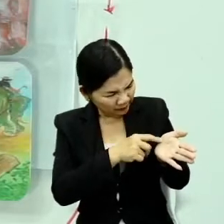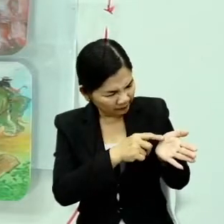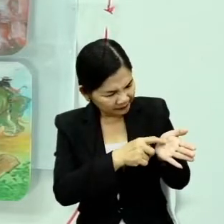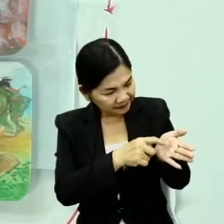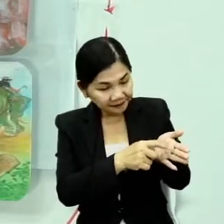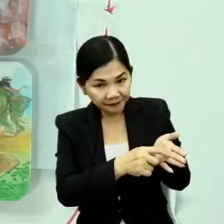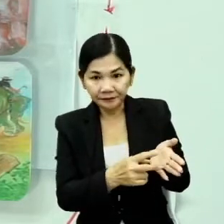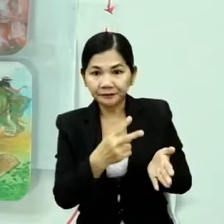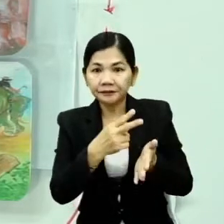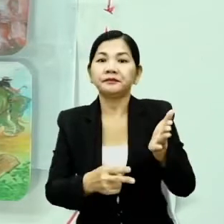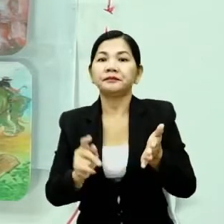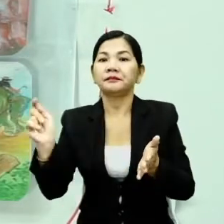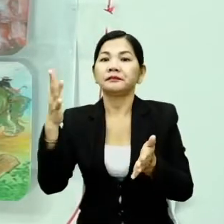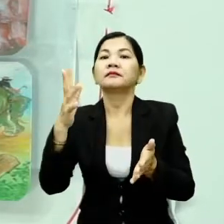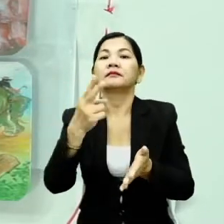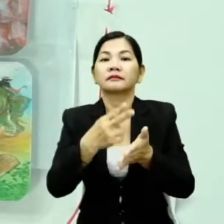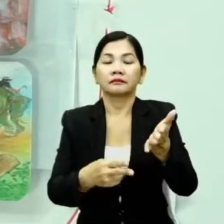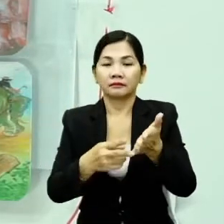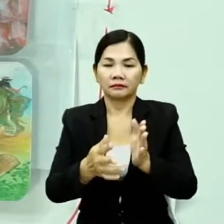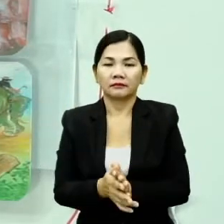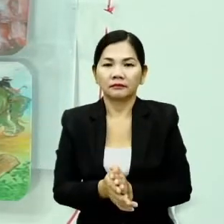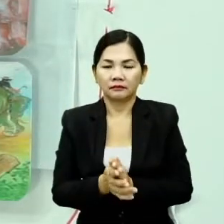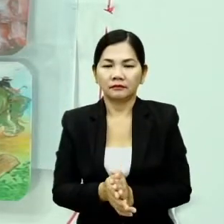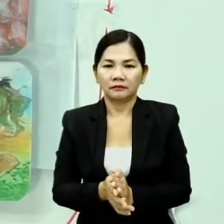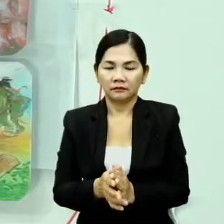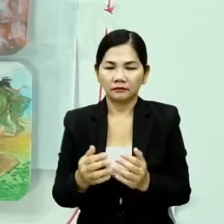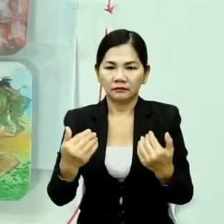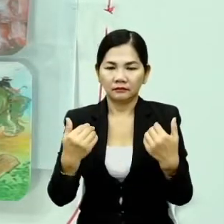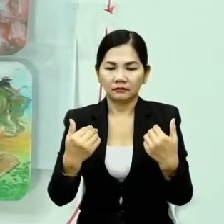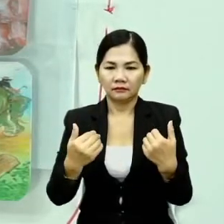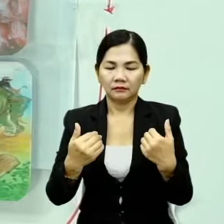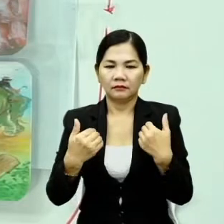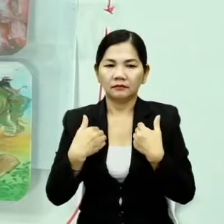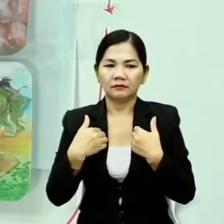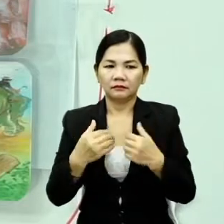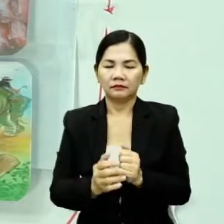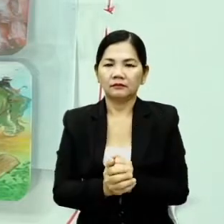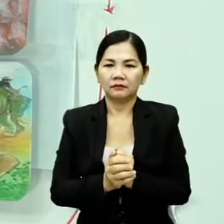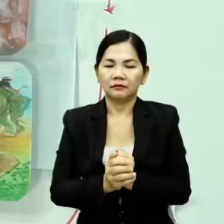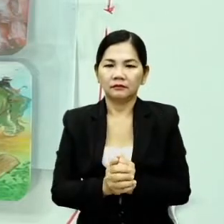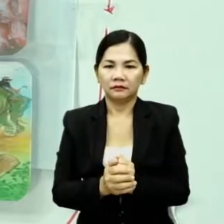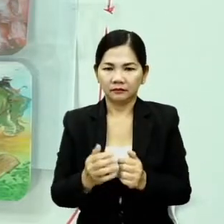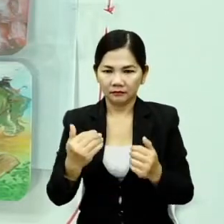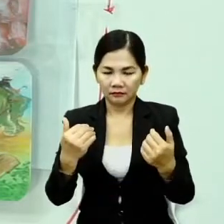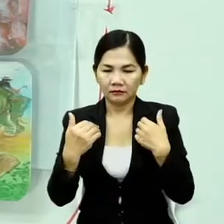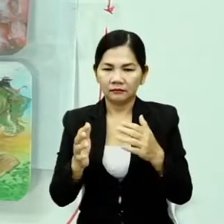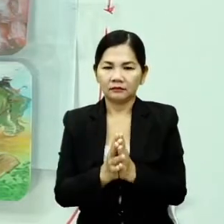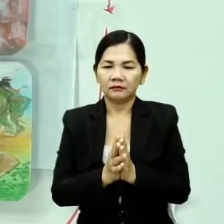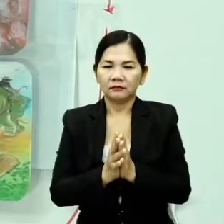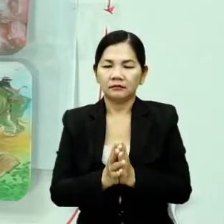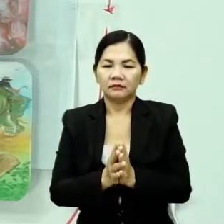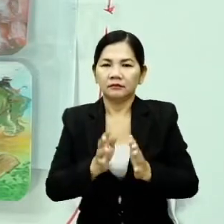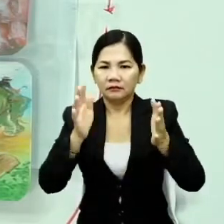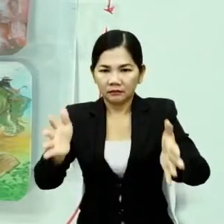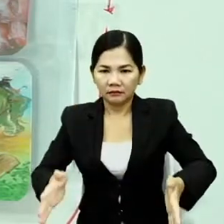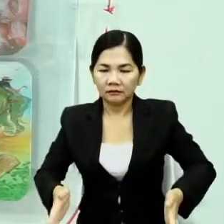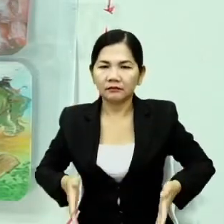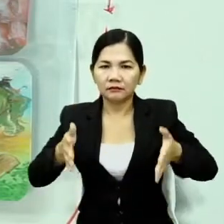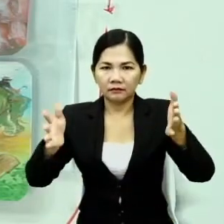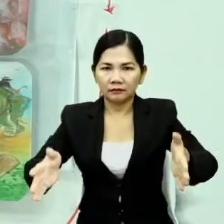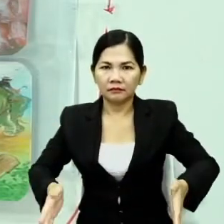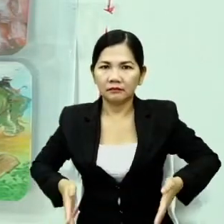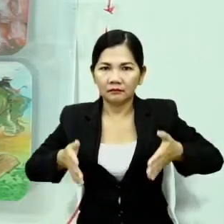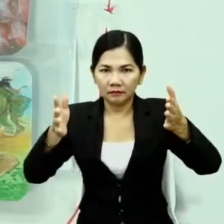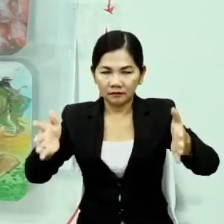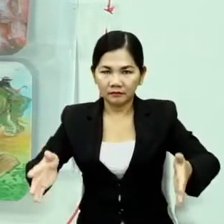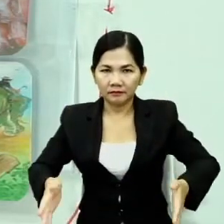mơ mơ cha ta chưa được vậy tới cha cứ khơn cha rốt cha kế cầm bông tái cha bó rồi tê cha chẳng con